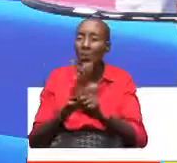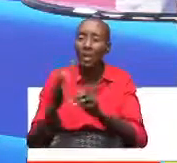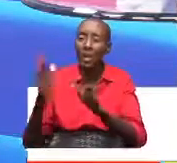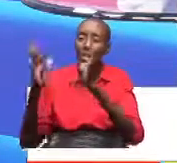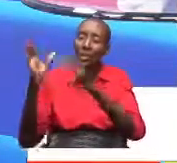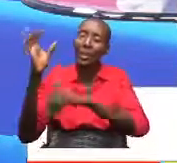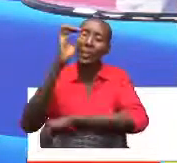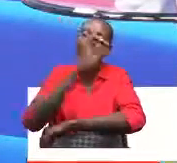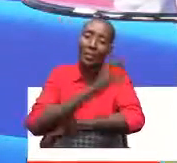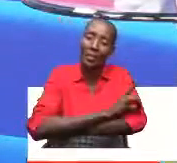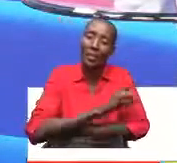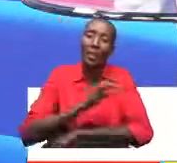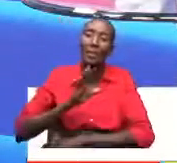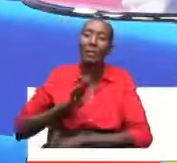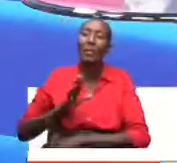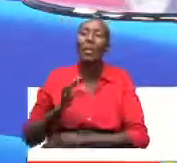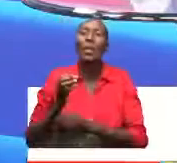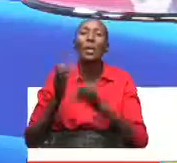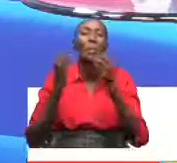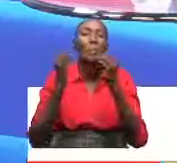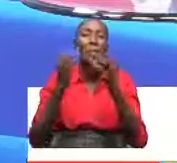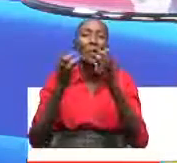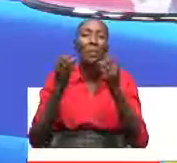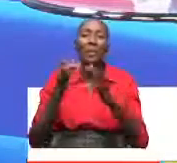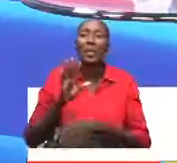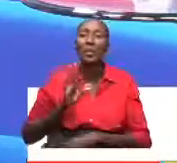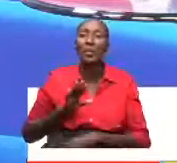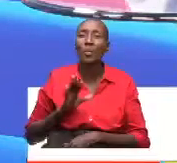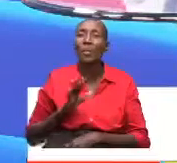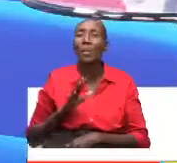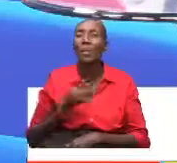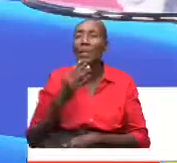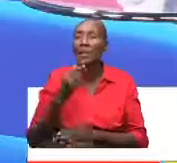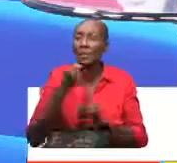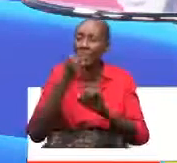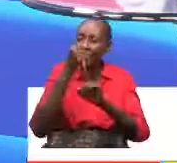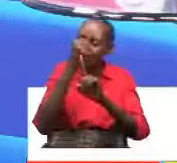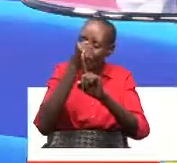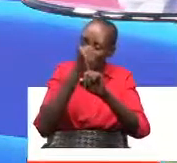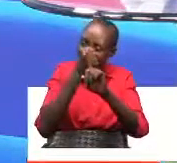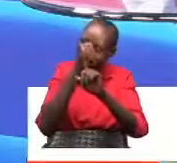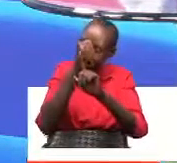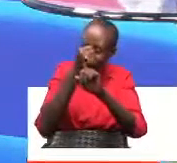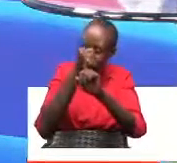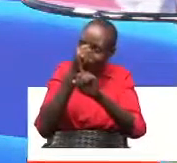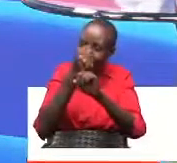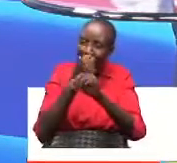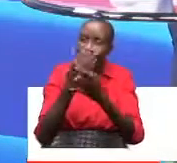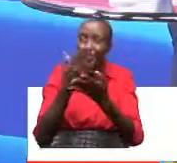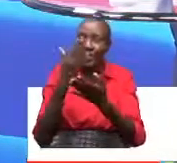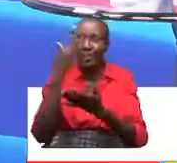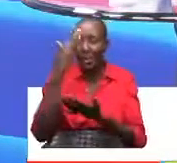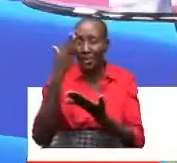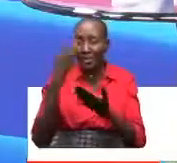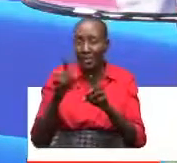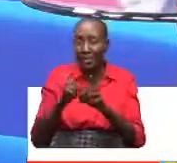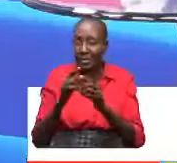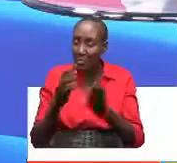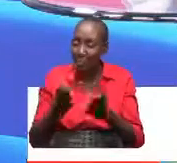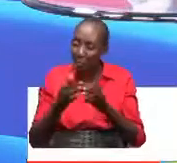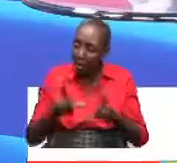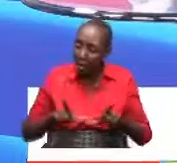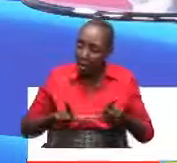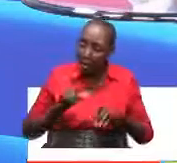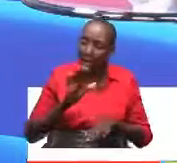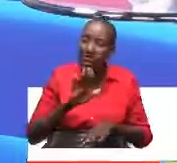siku ya wanawake. Wengi wa wanawake huwa wale waliotia bidii zaidi za mchwa ili kuweza kujikimu. Mwanahabari